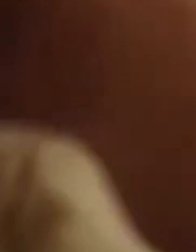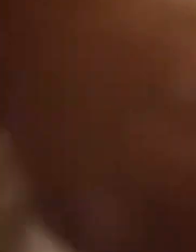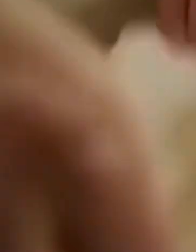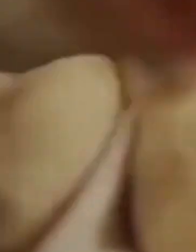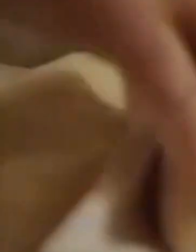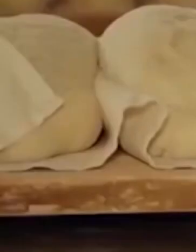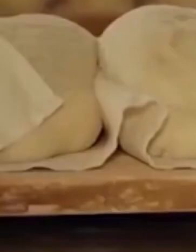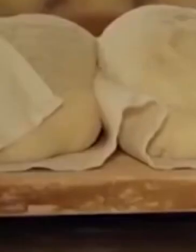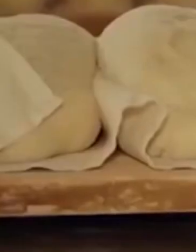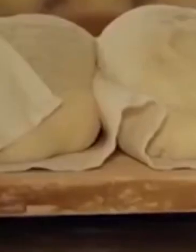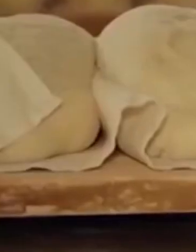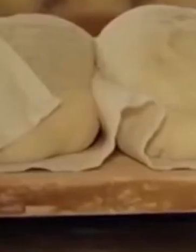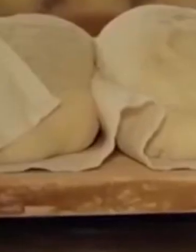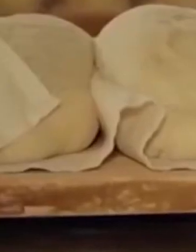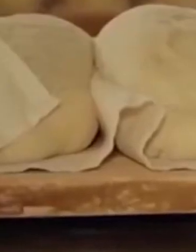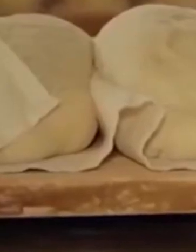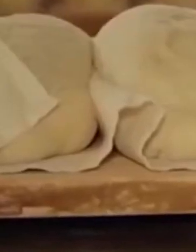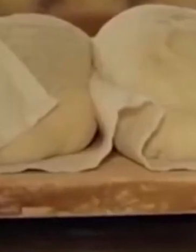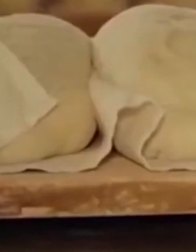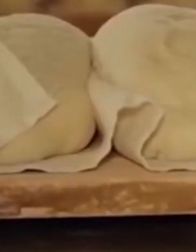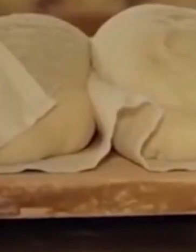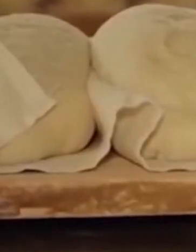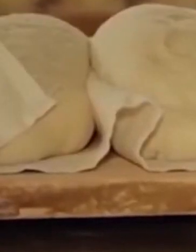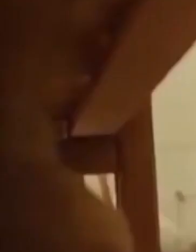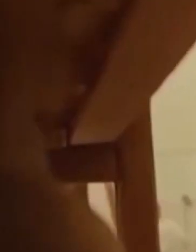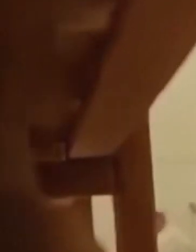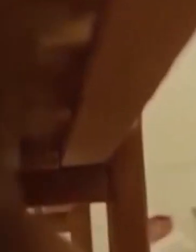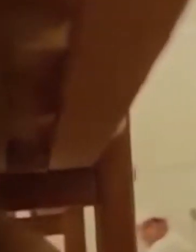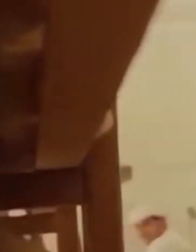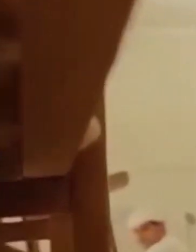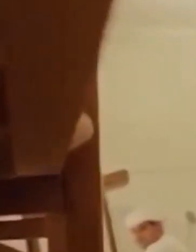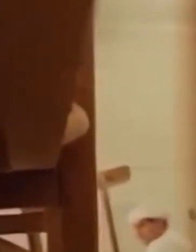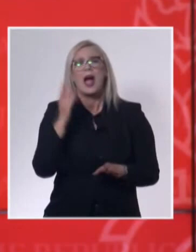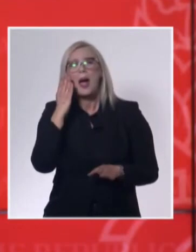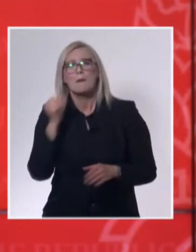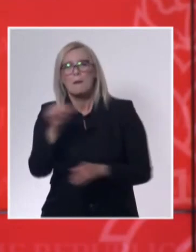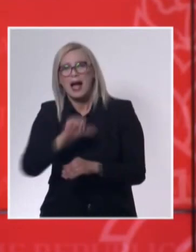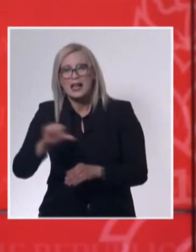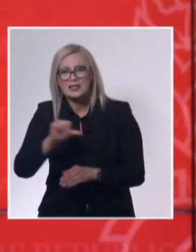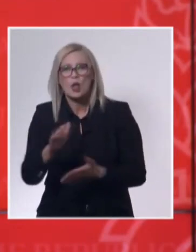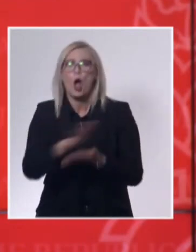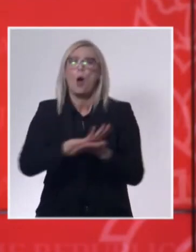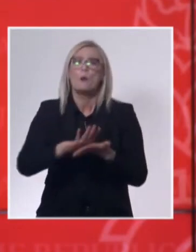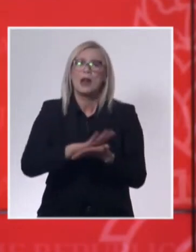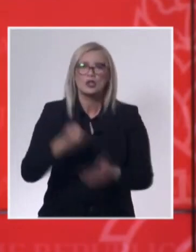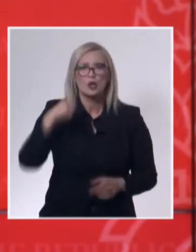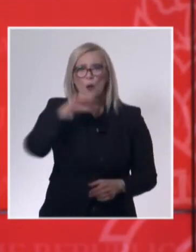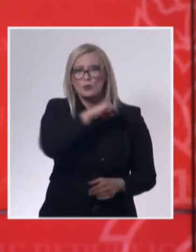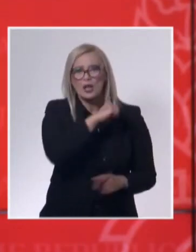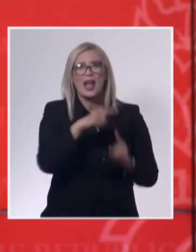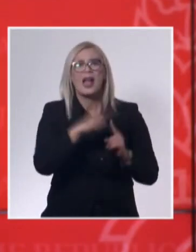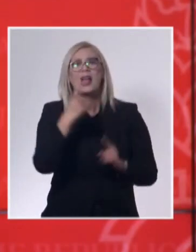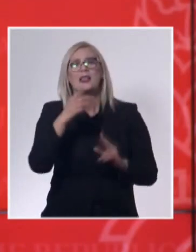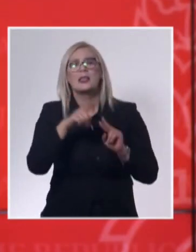shfrizojnë margjin maksimal dhe në një farë mënyre janë të bashkuar që të mos i ulin fitimet e tyre. Në pajtim me të